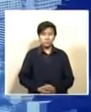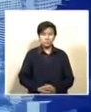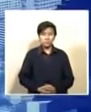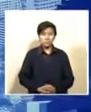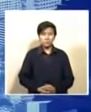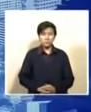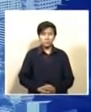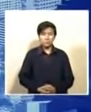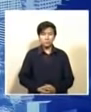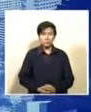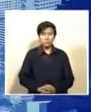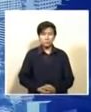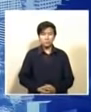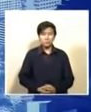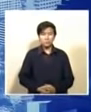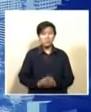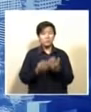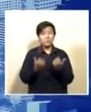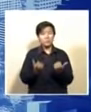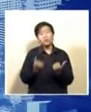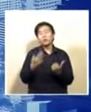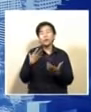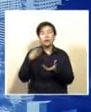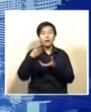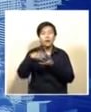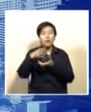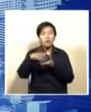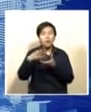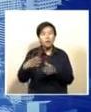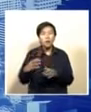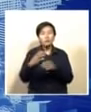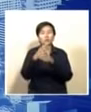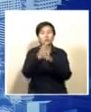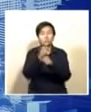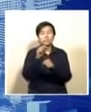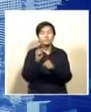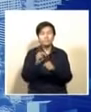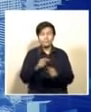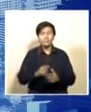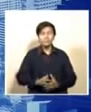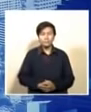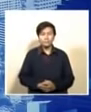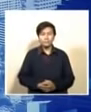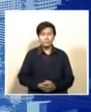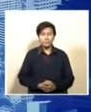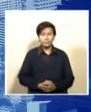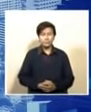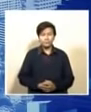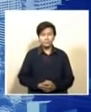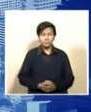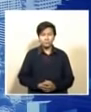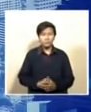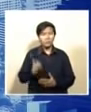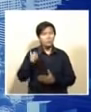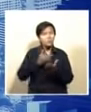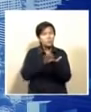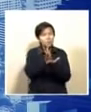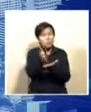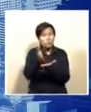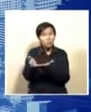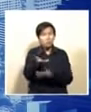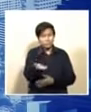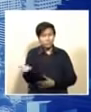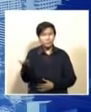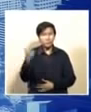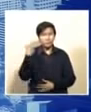ในการแพทย์ทั้งหลายนะครับซึ่งท่านปลัดสุขุมกาญจนพิมายจะได้ช่วยเราในการที่จะนำเสนอแล้วก็นำเรียนพี่น้องประชาชน